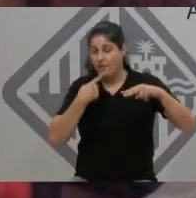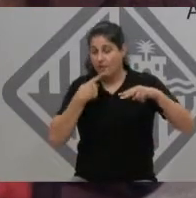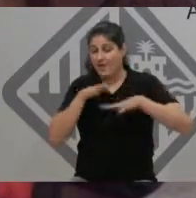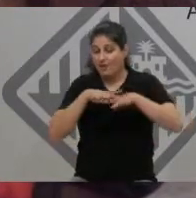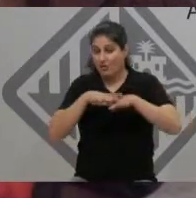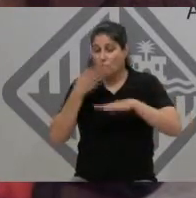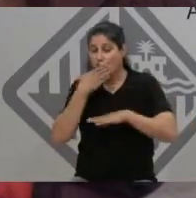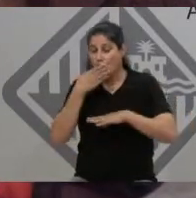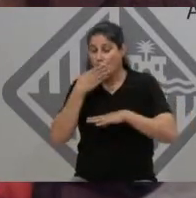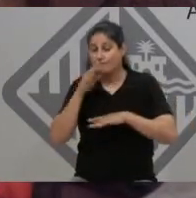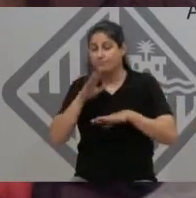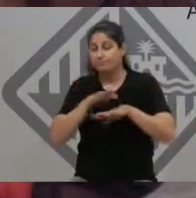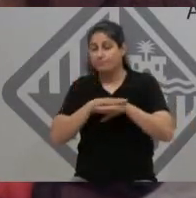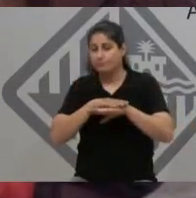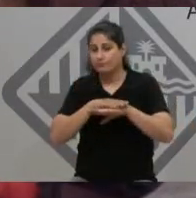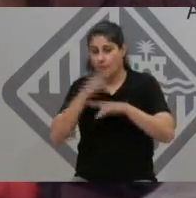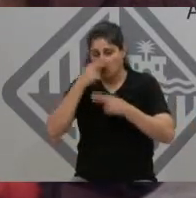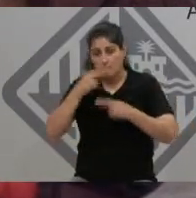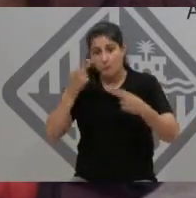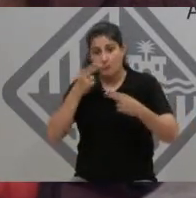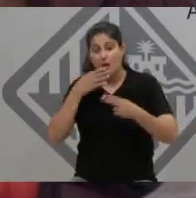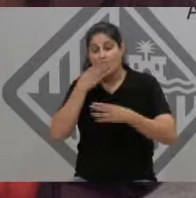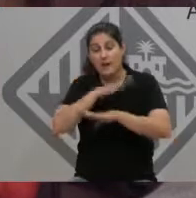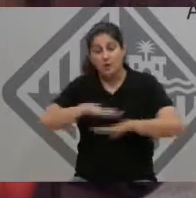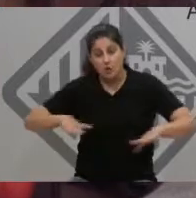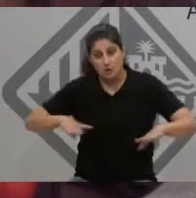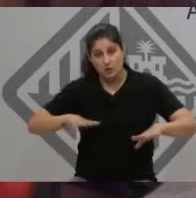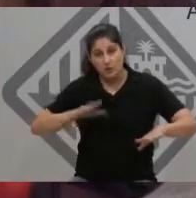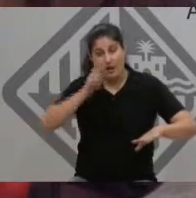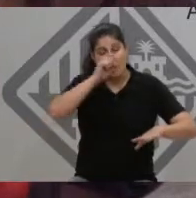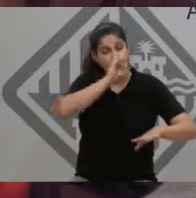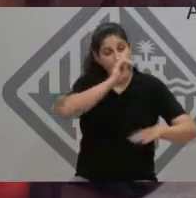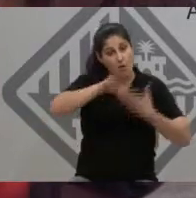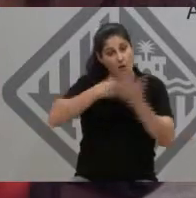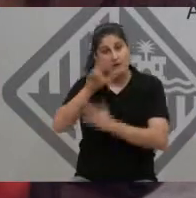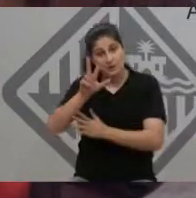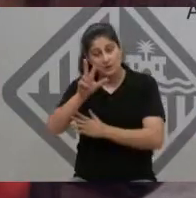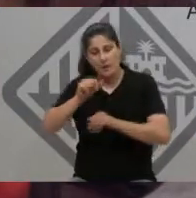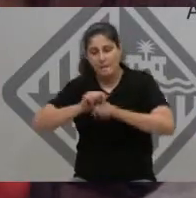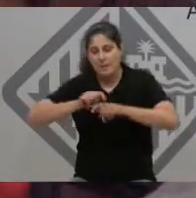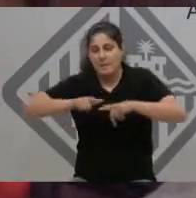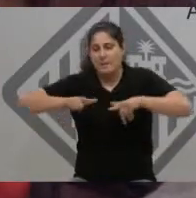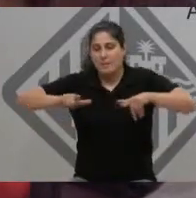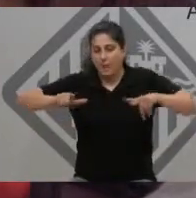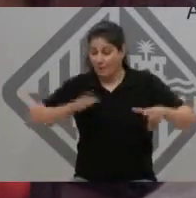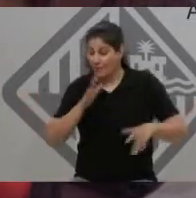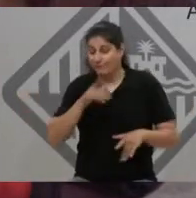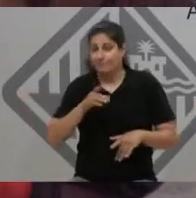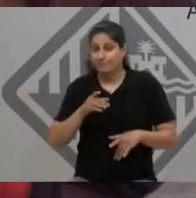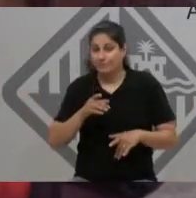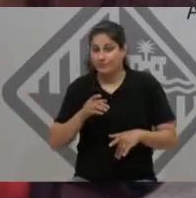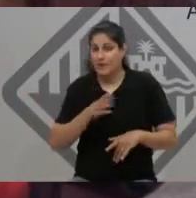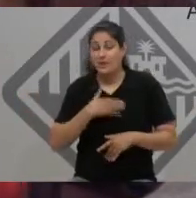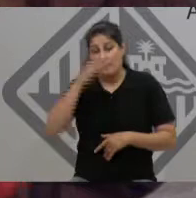xarxes de públiques d'escoletes de 0 a 3 anys, perquè entenem que és oferir als